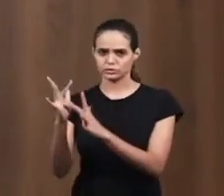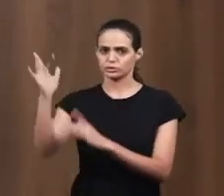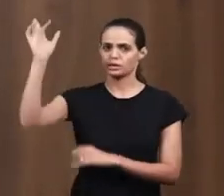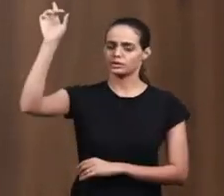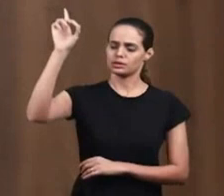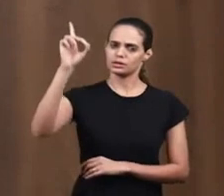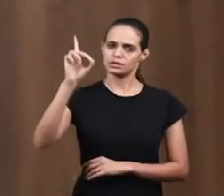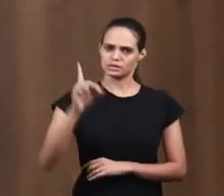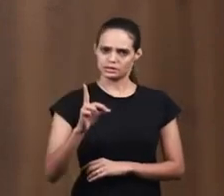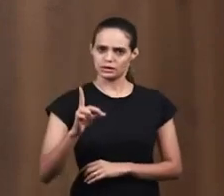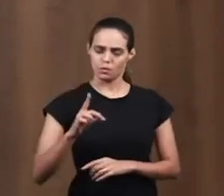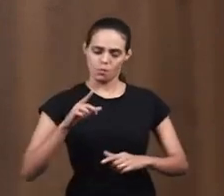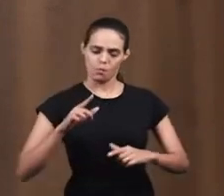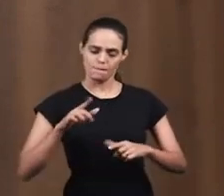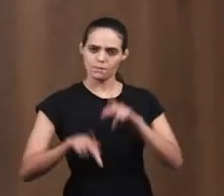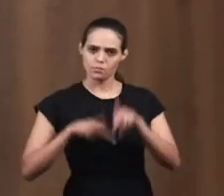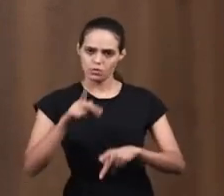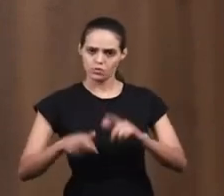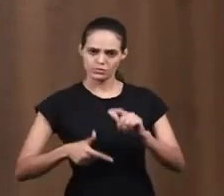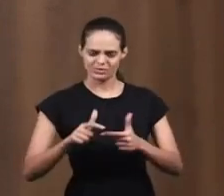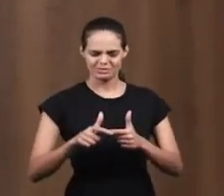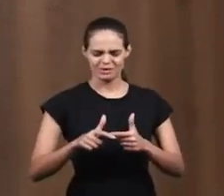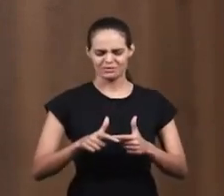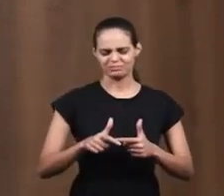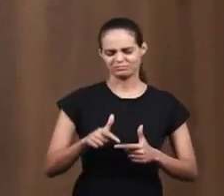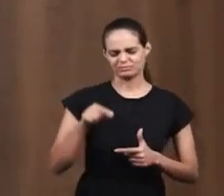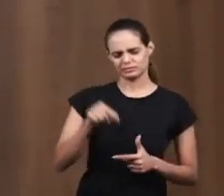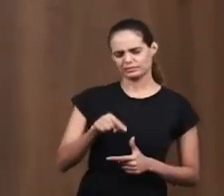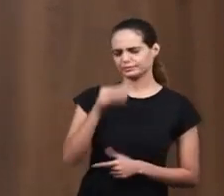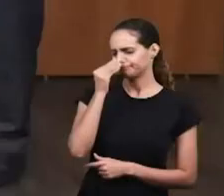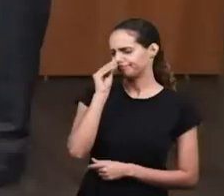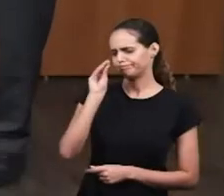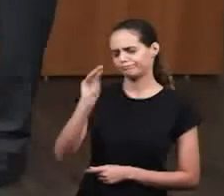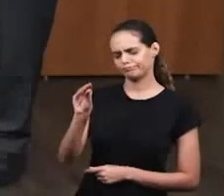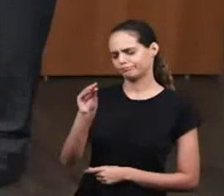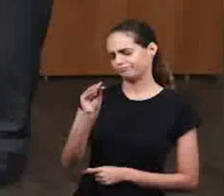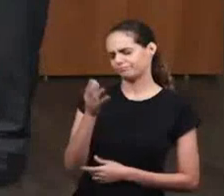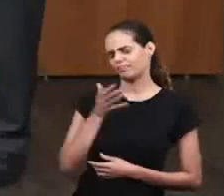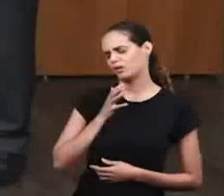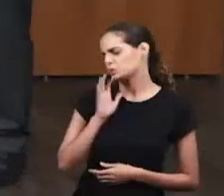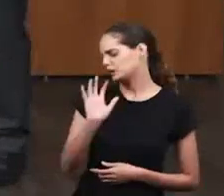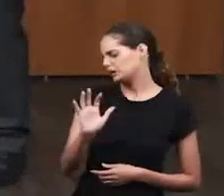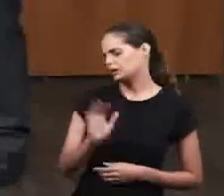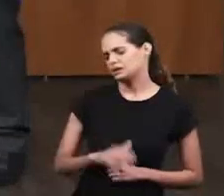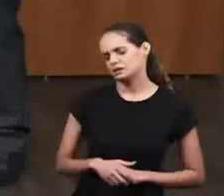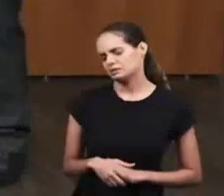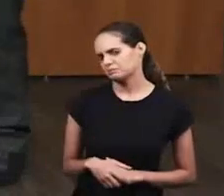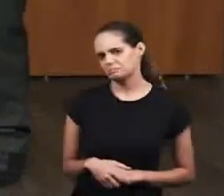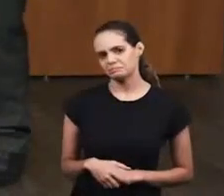sich die Prophezeiung des Johannes erfüllte. Jesus kam in das Seine, aber die Seine nahmen ihn nicht